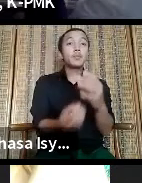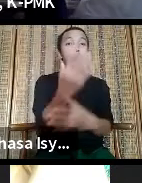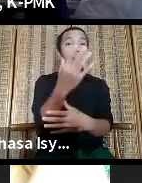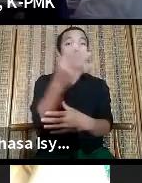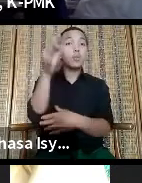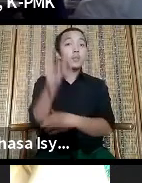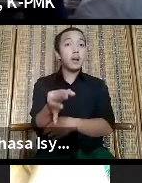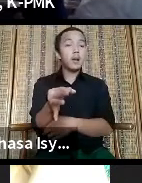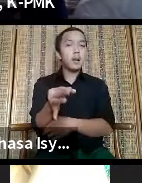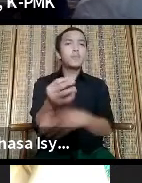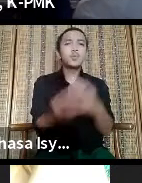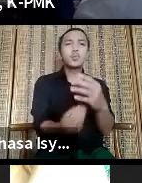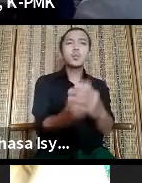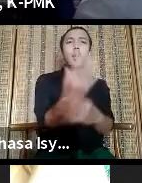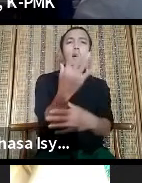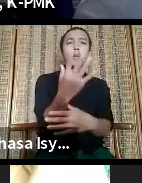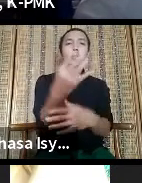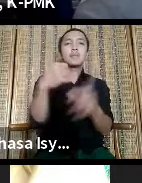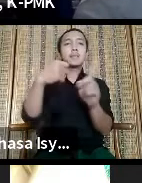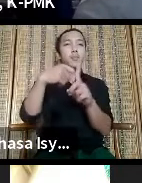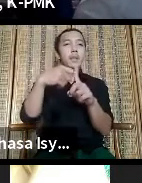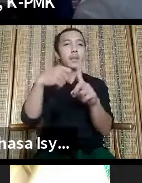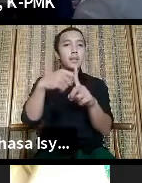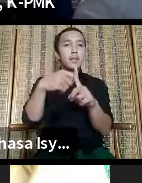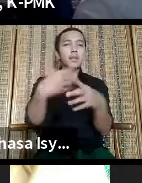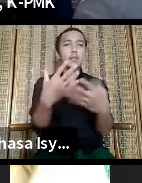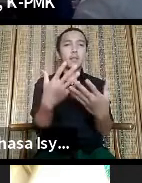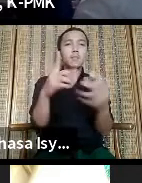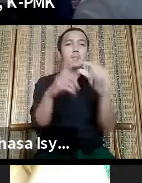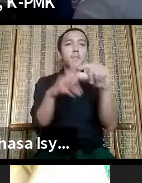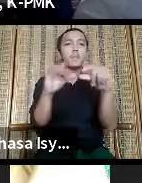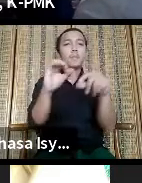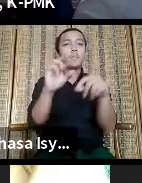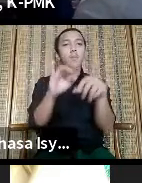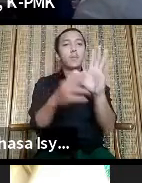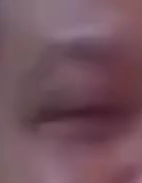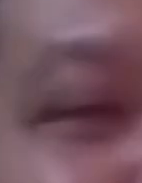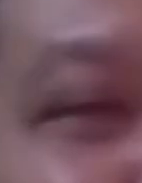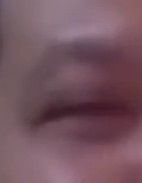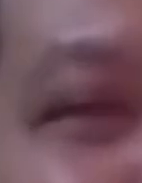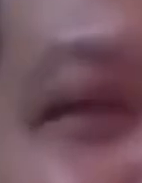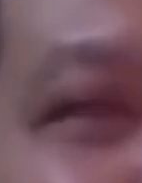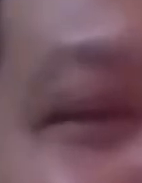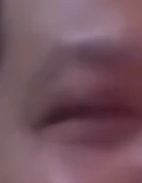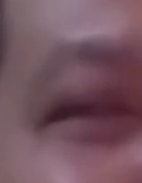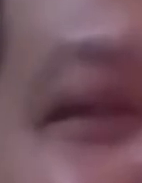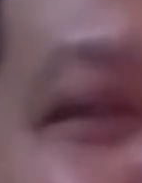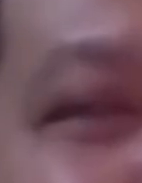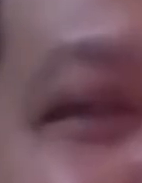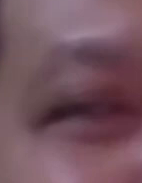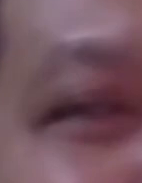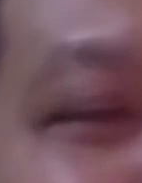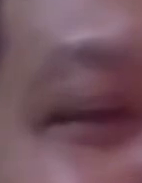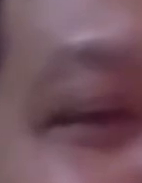mewujudkan kabupaten, mewujudkan provinsi, dan tentu saja Indonesia yang lebih inklusif. Kami mohon maaf atas